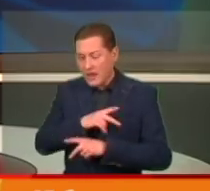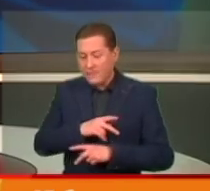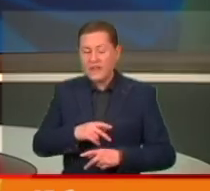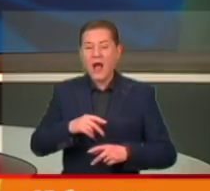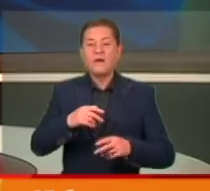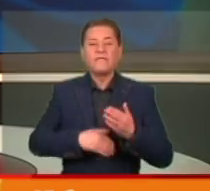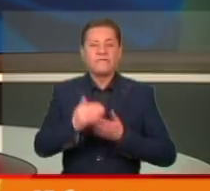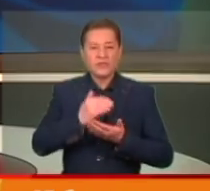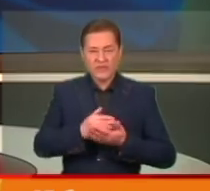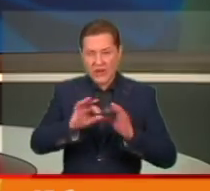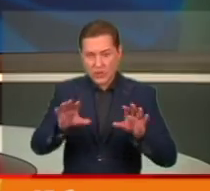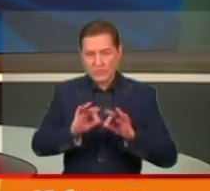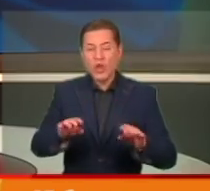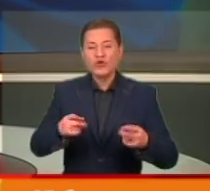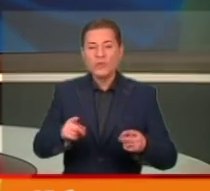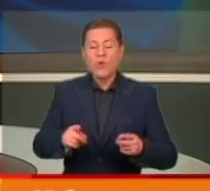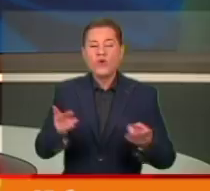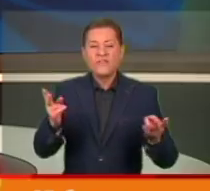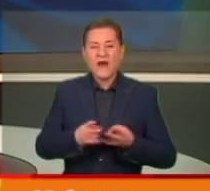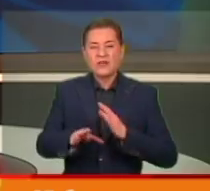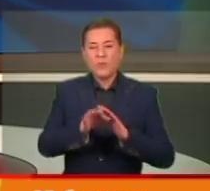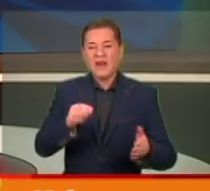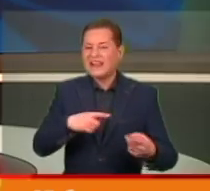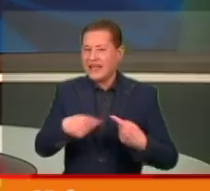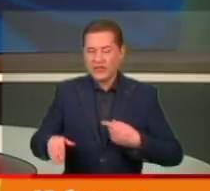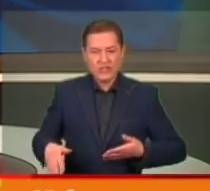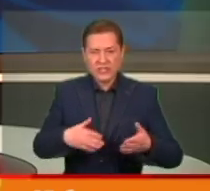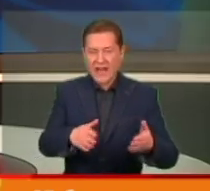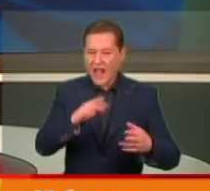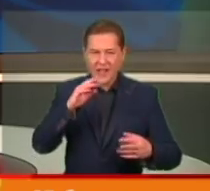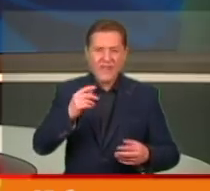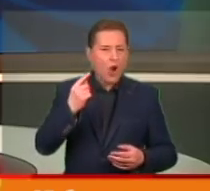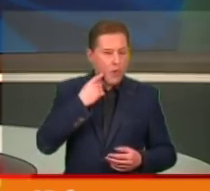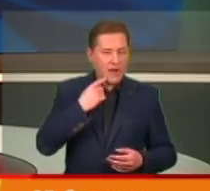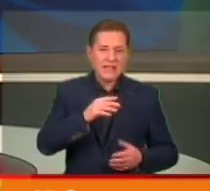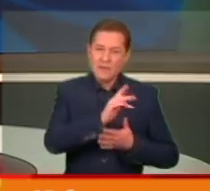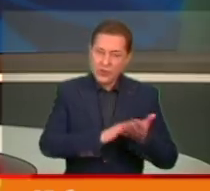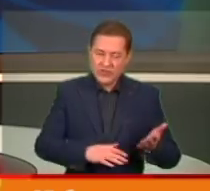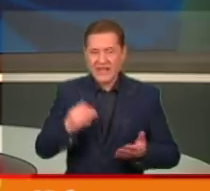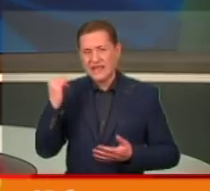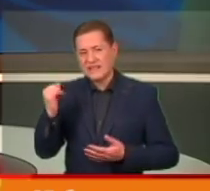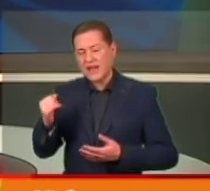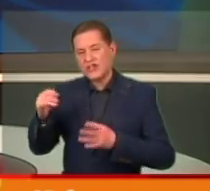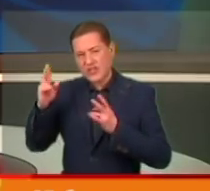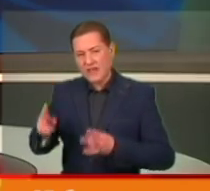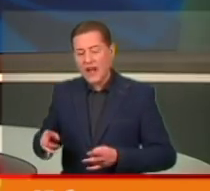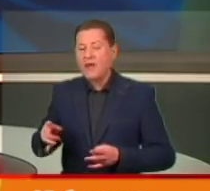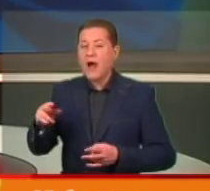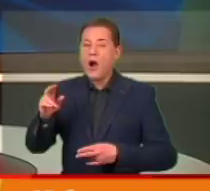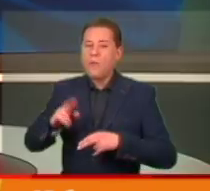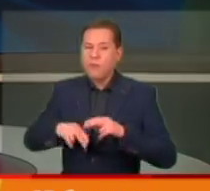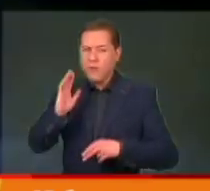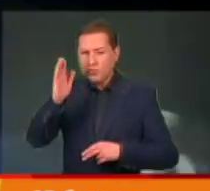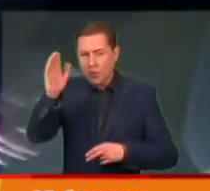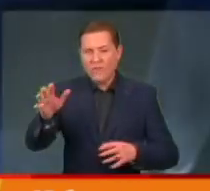те, чого варто обирати інший шлях – не образ, а прощення, не історичних травм, а побудови спільного майбутнього.